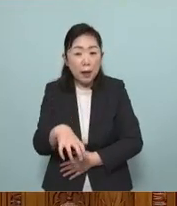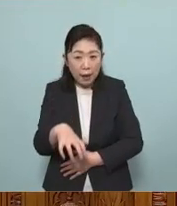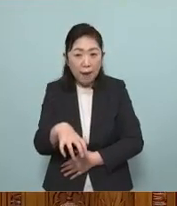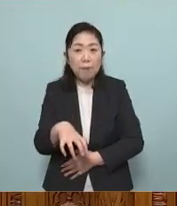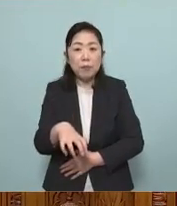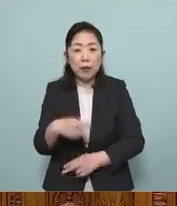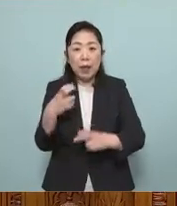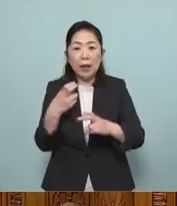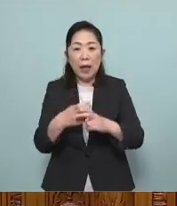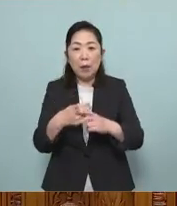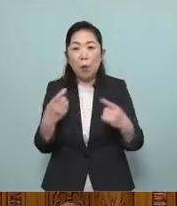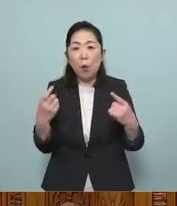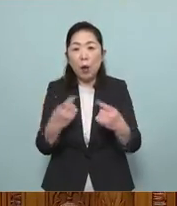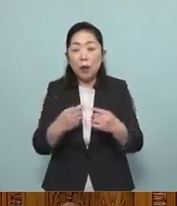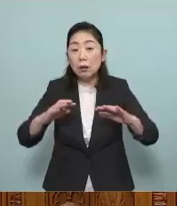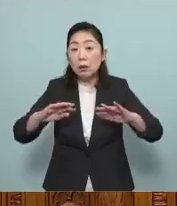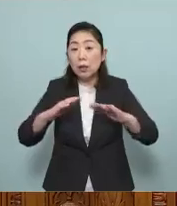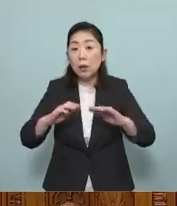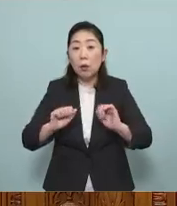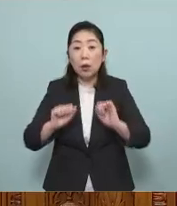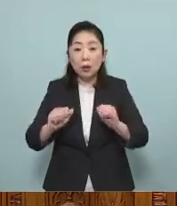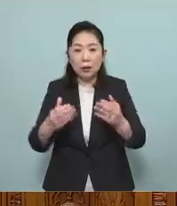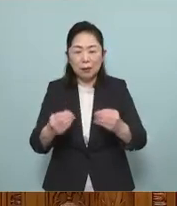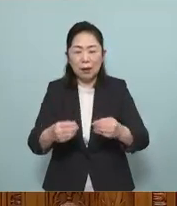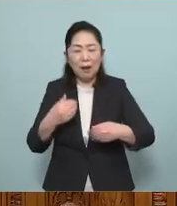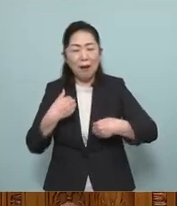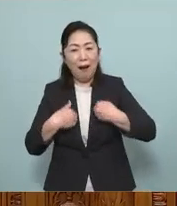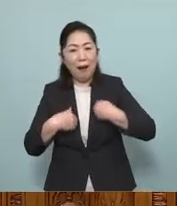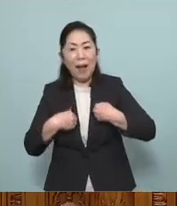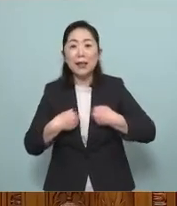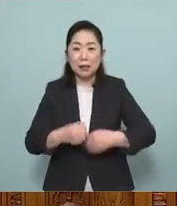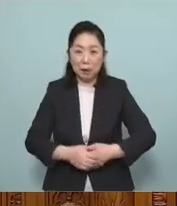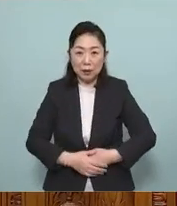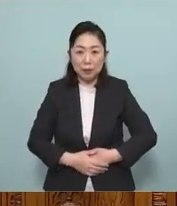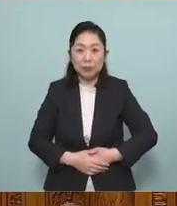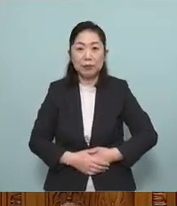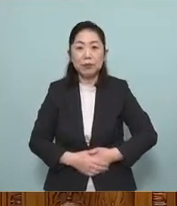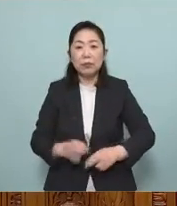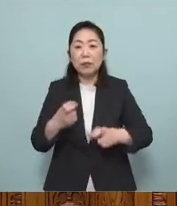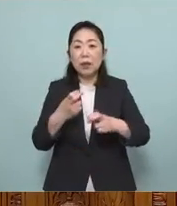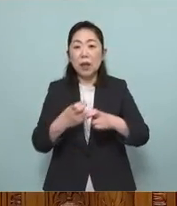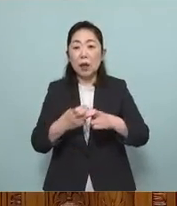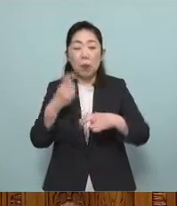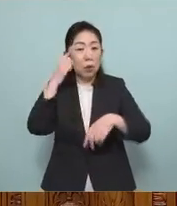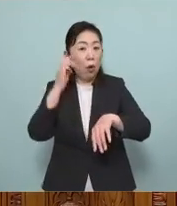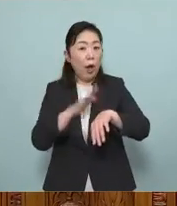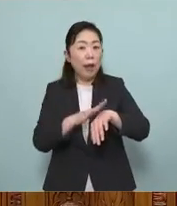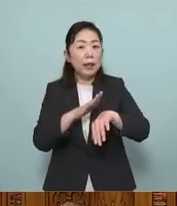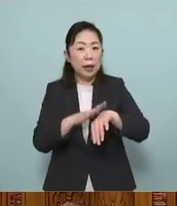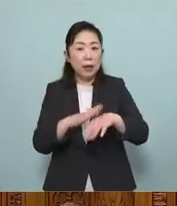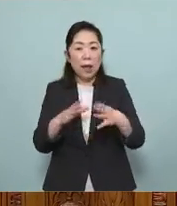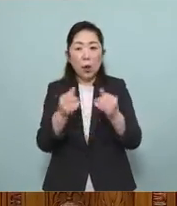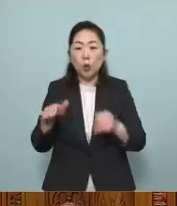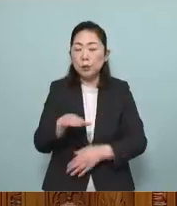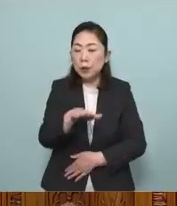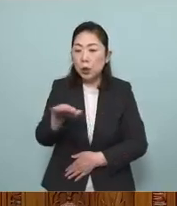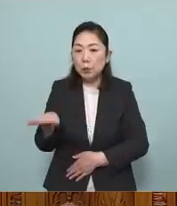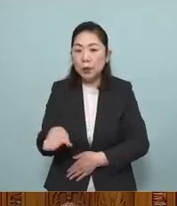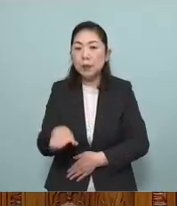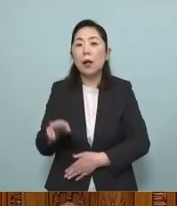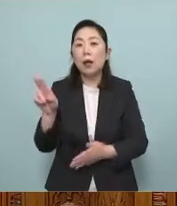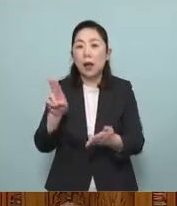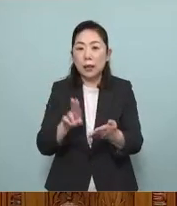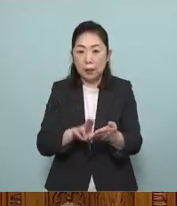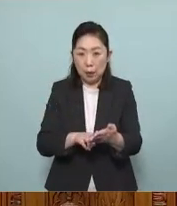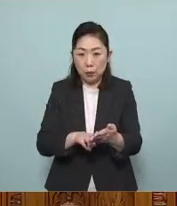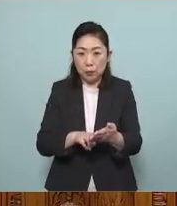法改正に向けた議論が行われたことを歓迎します。憲法の在り方は国民の皆さんがお決めになるもの